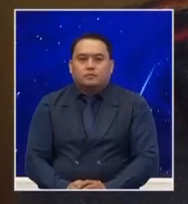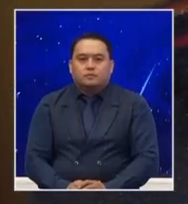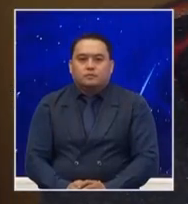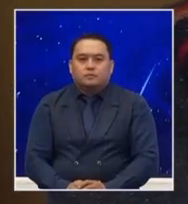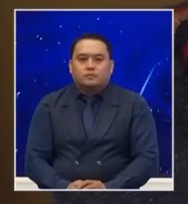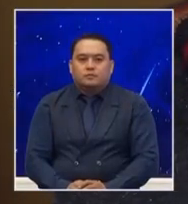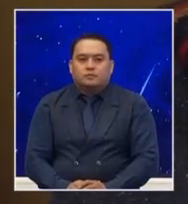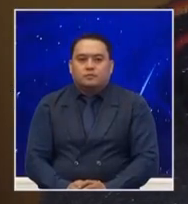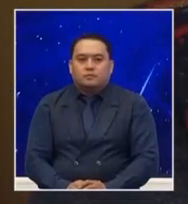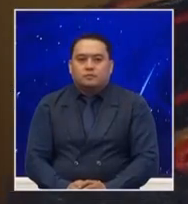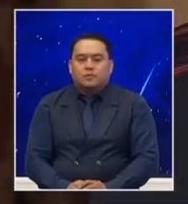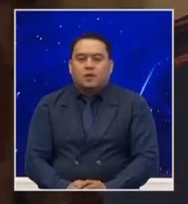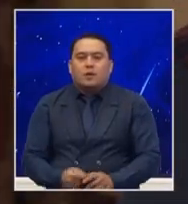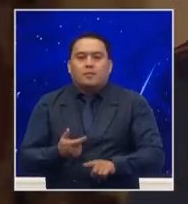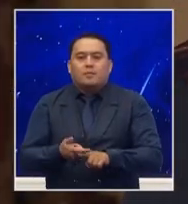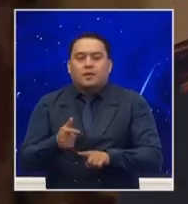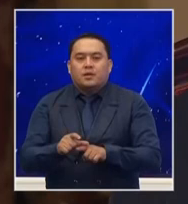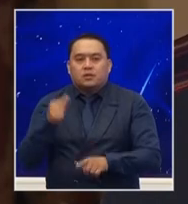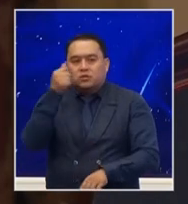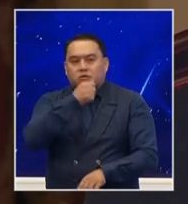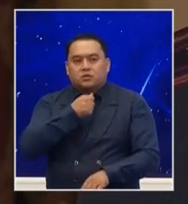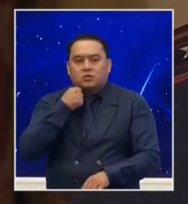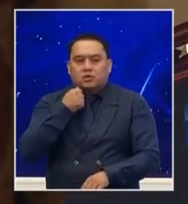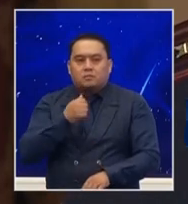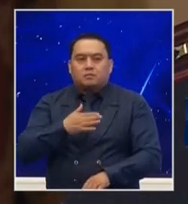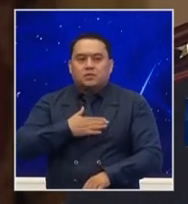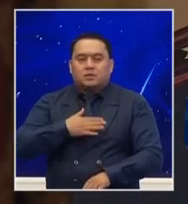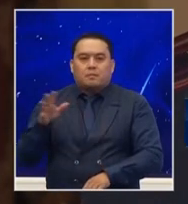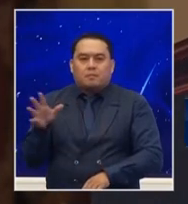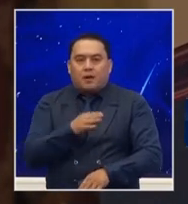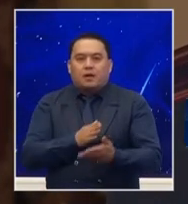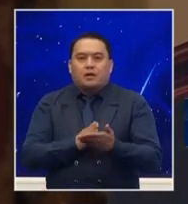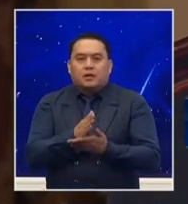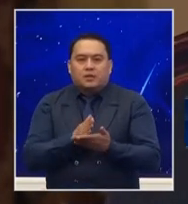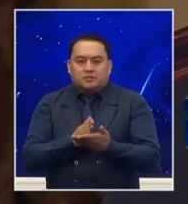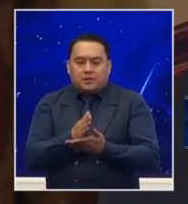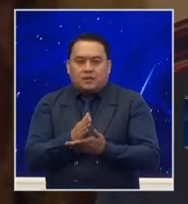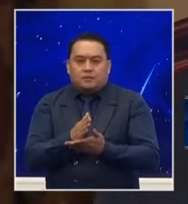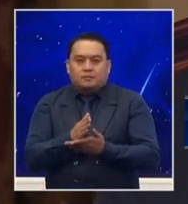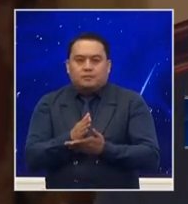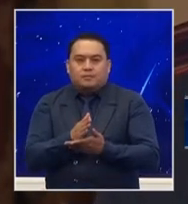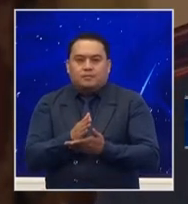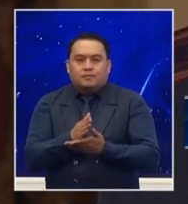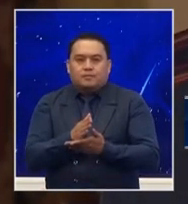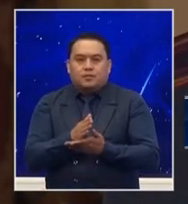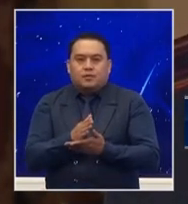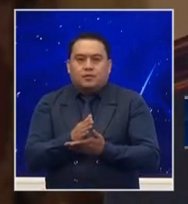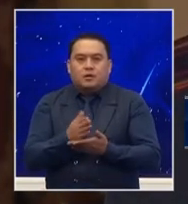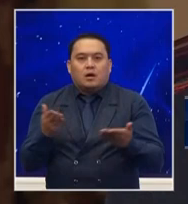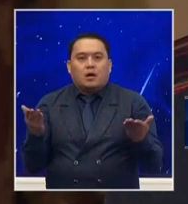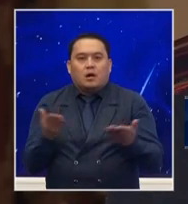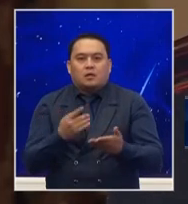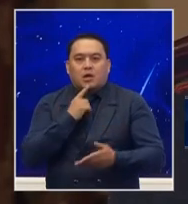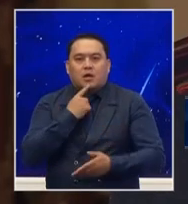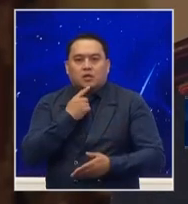Биылғы жыл өзі қиын кезеңді жыл болды. Сондықтан да мекеме біздің қызметкерлеріміз қандай да болмасын